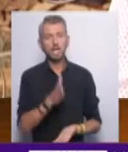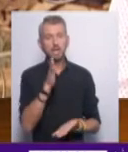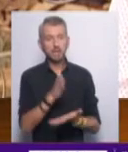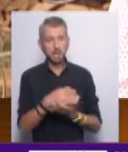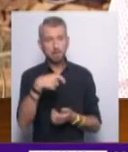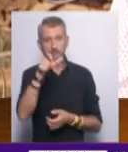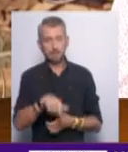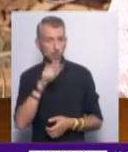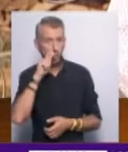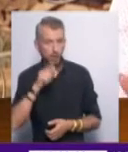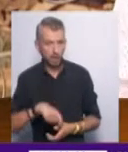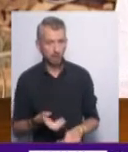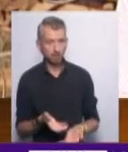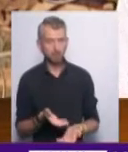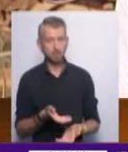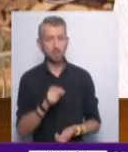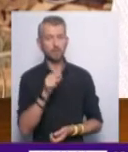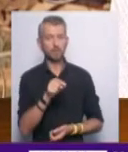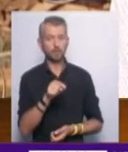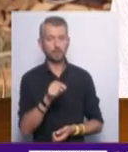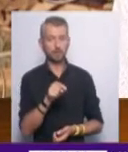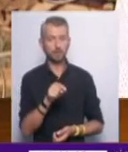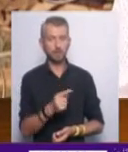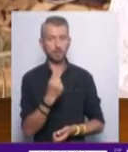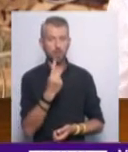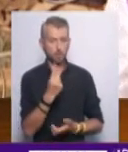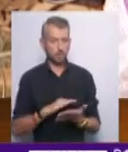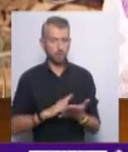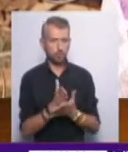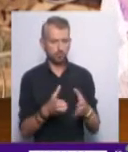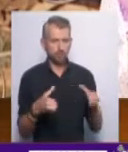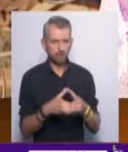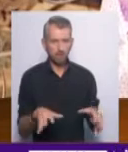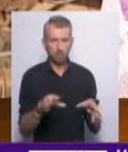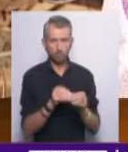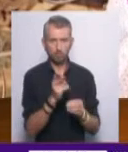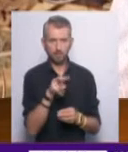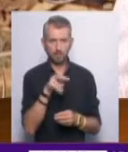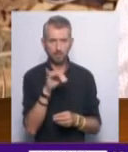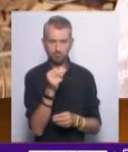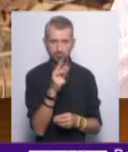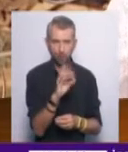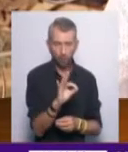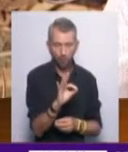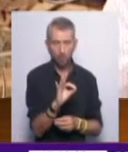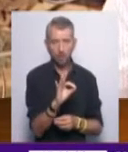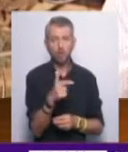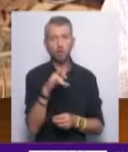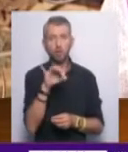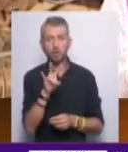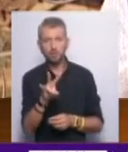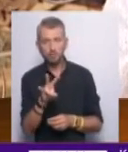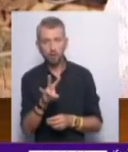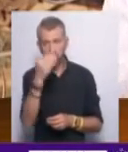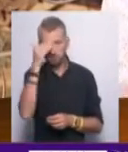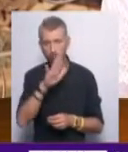президент України, він одна політична сила разом з Віталієм Володимировичем Кличко. Гройсман не чужа